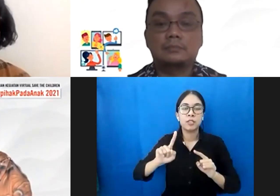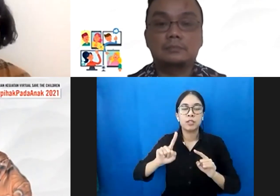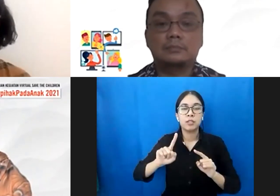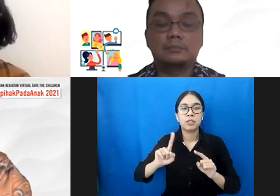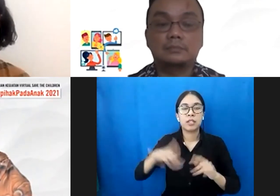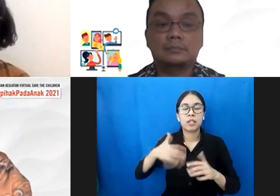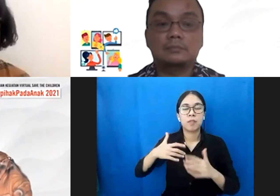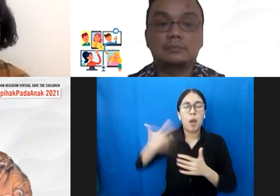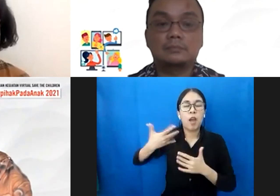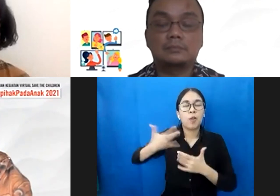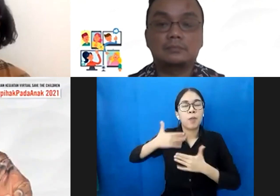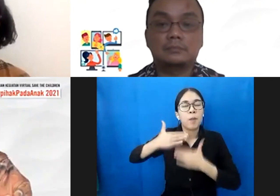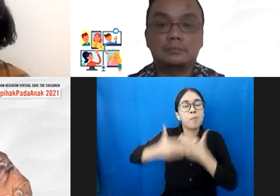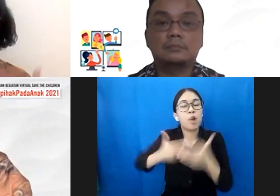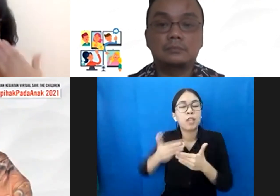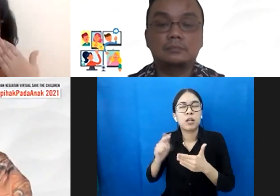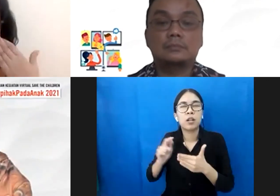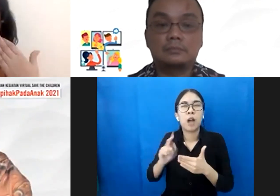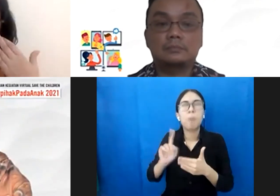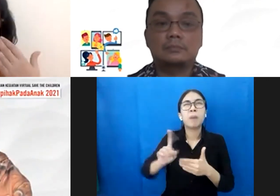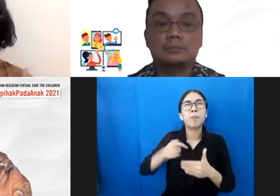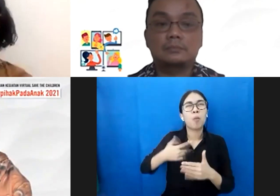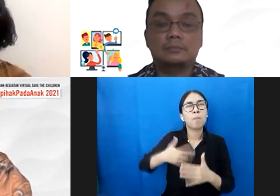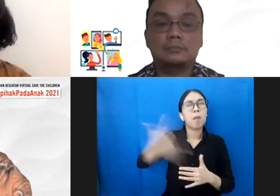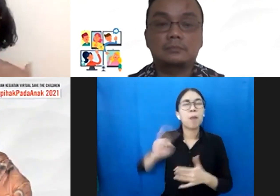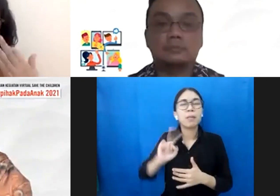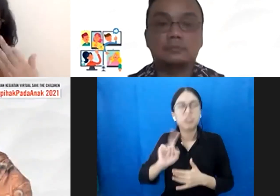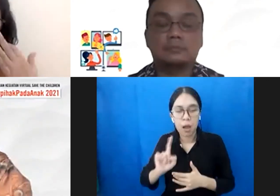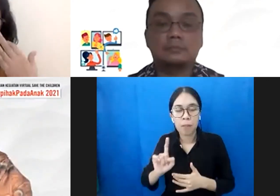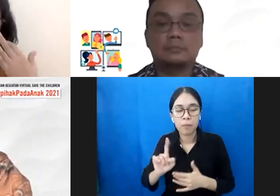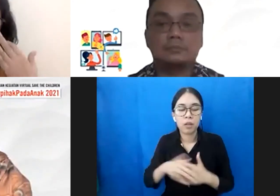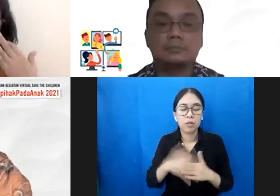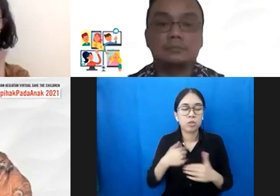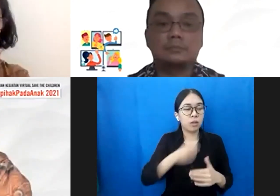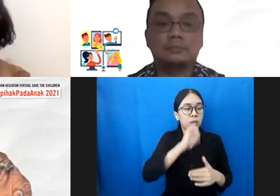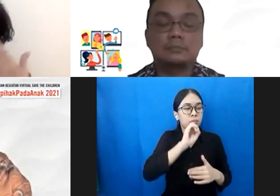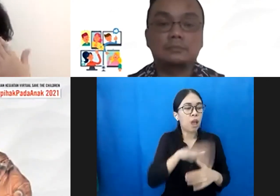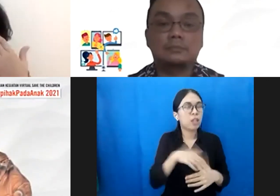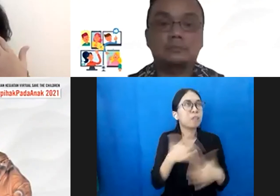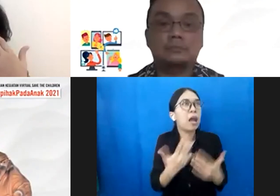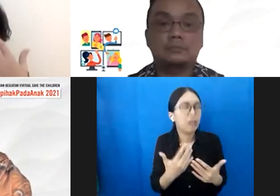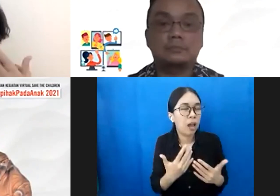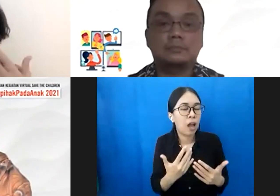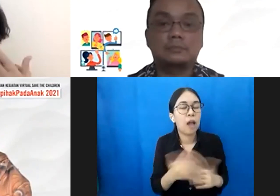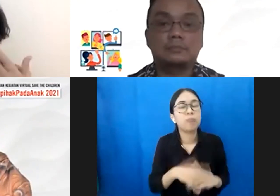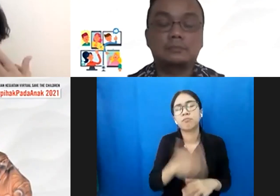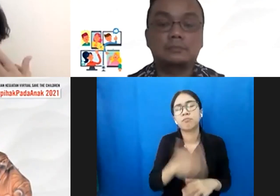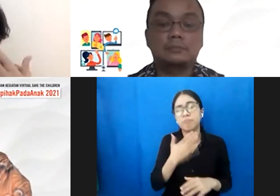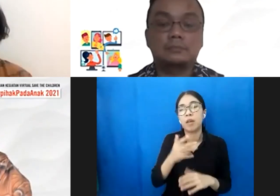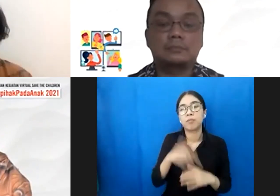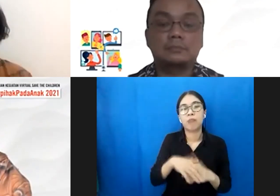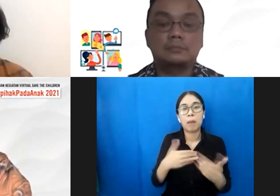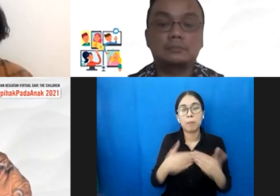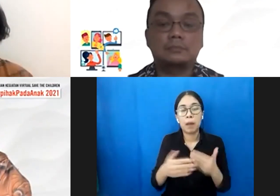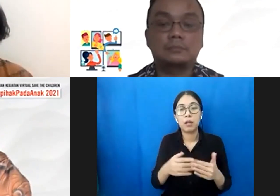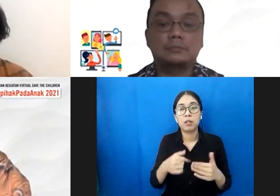reproses dulu apa sih yang membuat saya marah, kenapa saya marah, dan kemudian bagaimana saya menyampaikannya ini. Walaupun sangat wajar marah, cuman kemudian kita